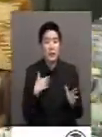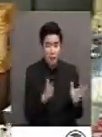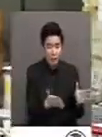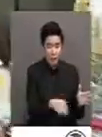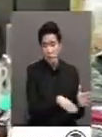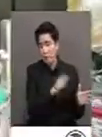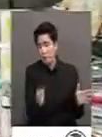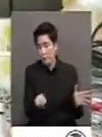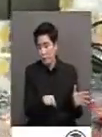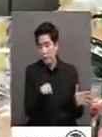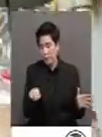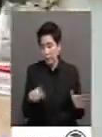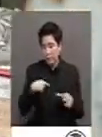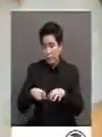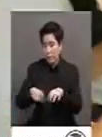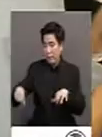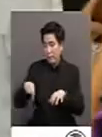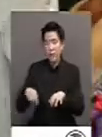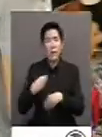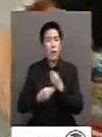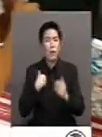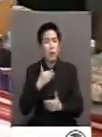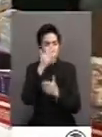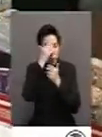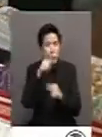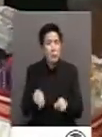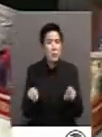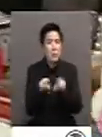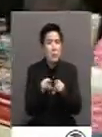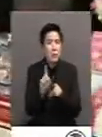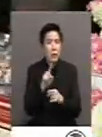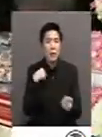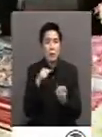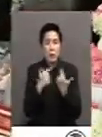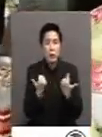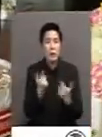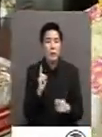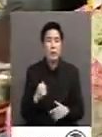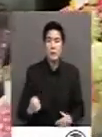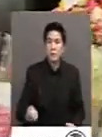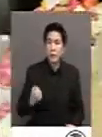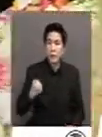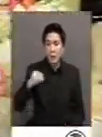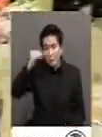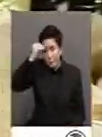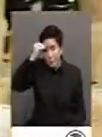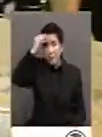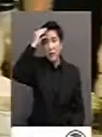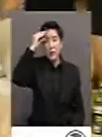ธนี้เดี๋ยวเราไปต่อเนื่องกันอีกบูธนึงนะคะเป็นบูธที่น่าสนใจไม่แพ้กันเลยค่ะกับพลังปัญญานะคะเดี๋ยวเรามาดูว่